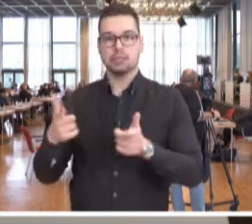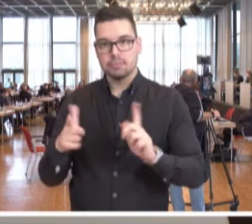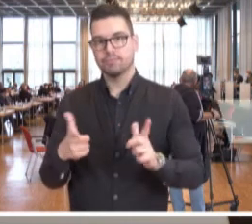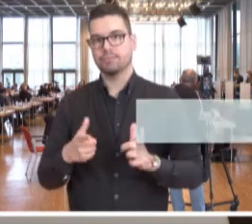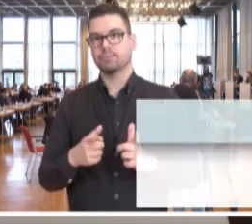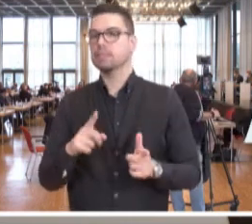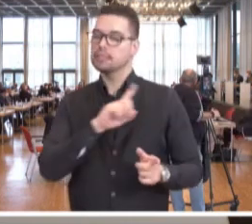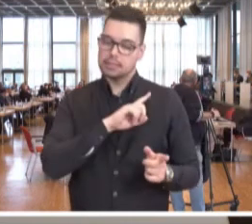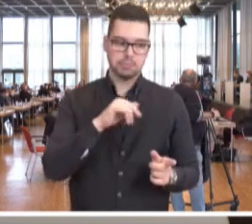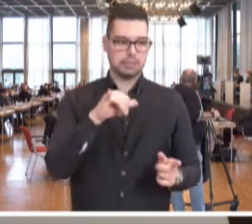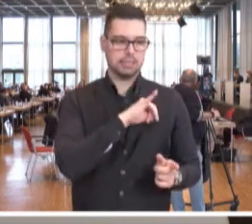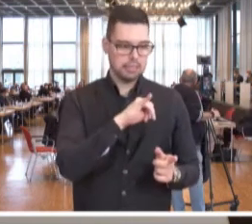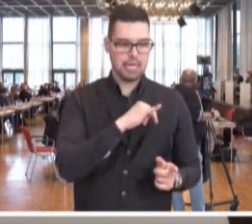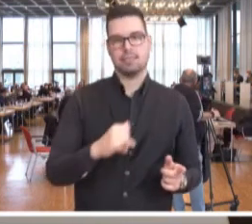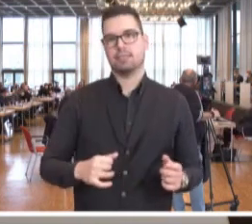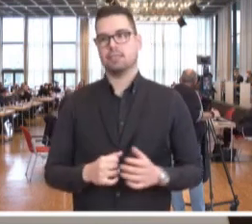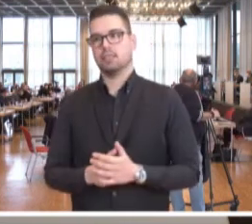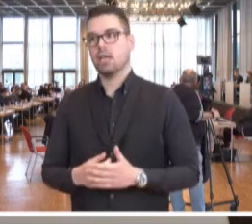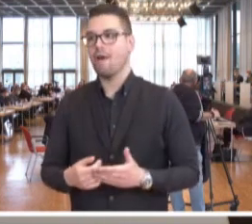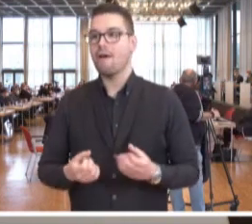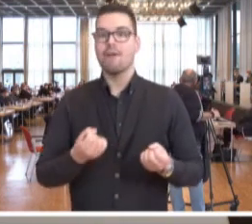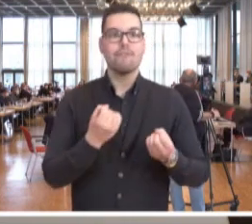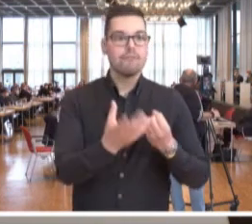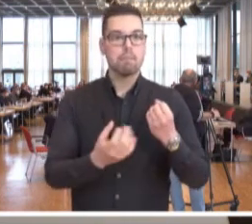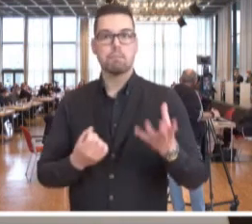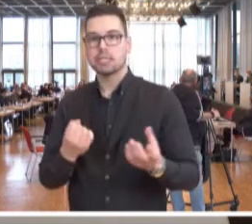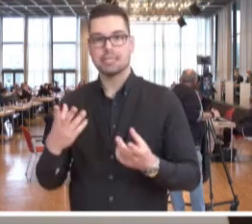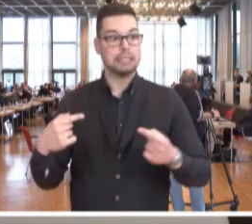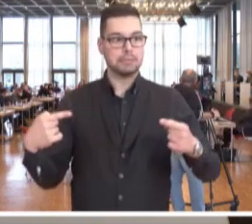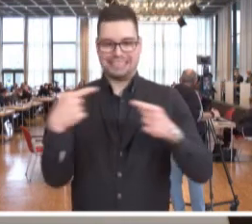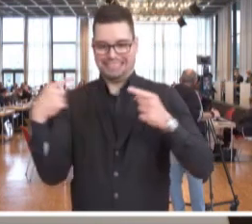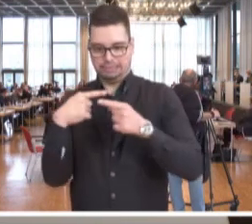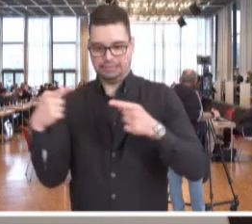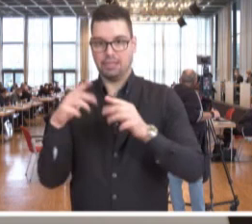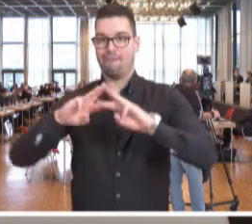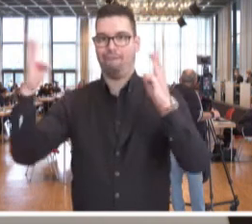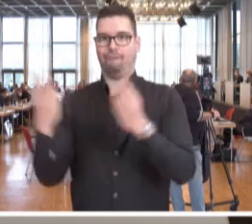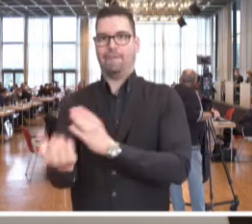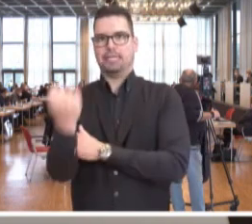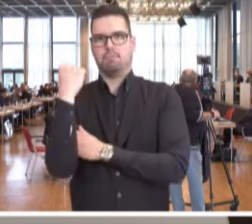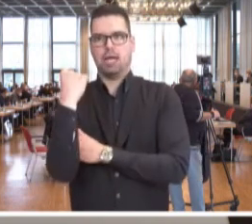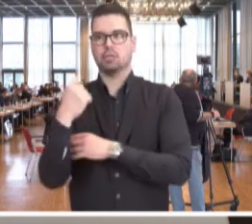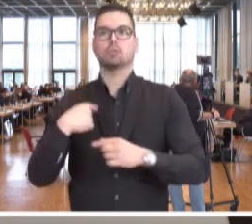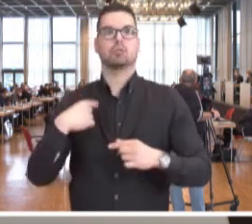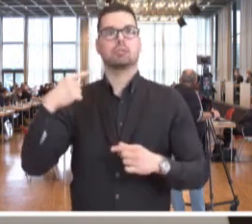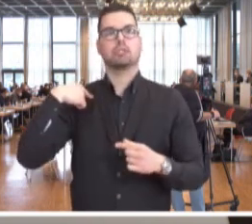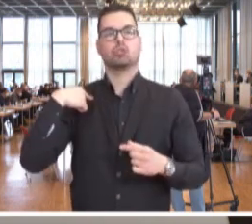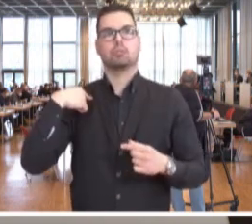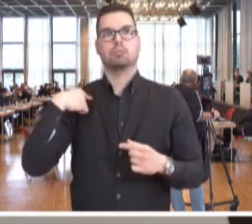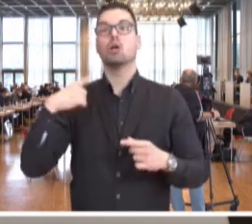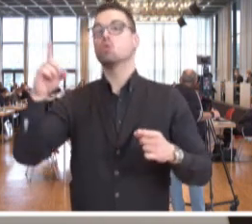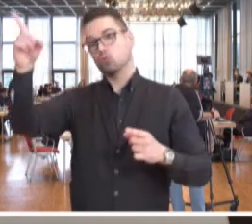im eigenen Interesse. Es sollte vermitteln zwischen den Rivalitäten der Weltmächte. Und ich sage hier,